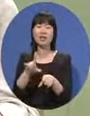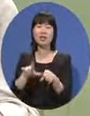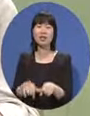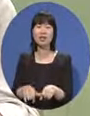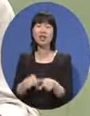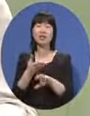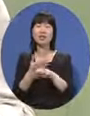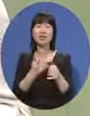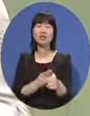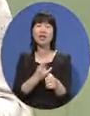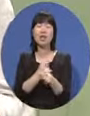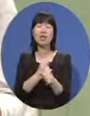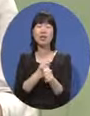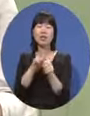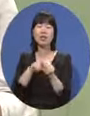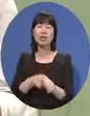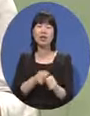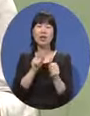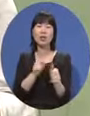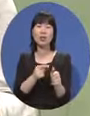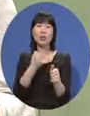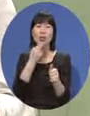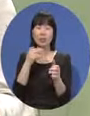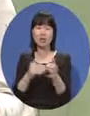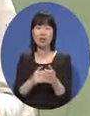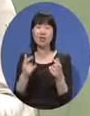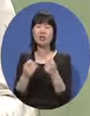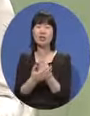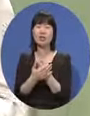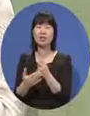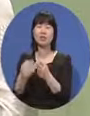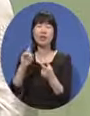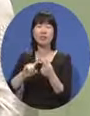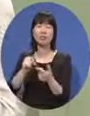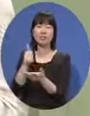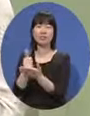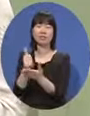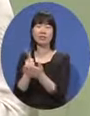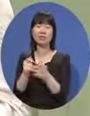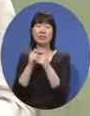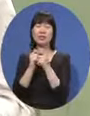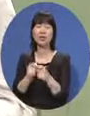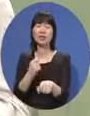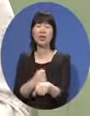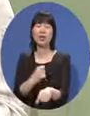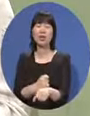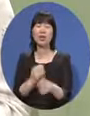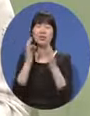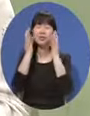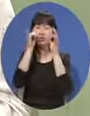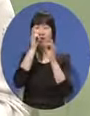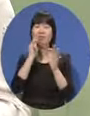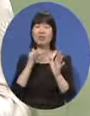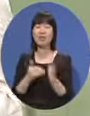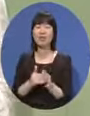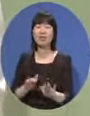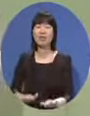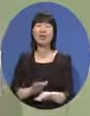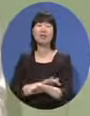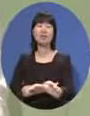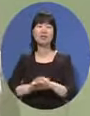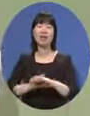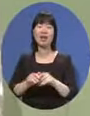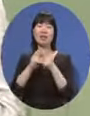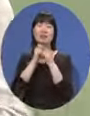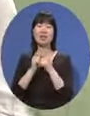남한테 그것을 하라고 강요는 안 하세요 그래서 그분의 그 꼼꼼하고 치밀한 하고 자 이렇게